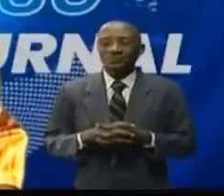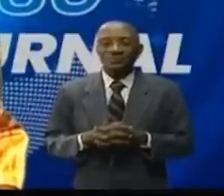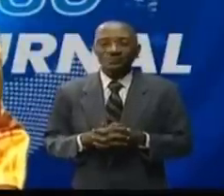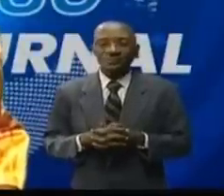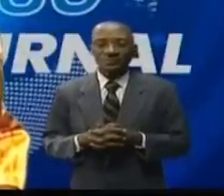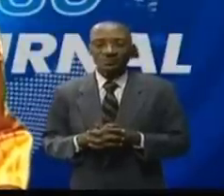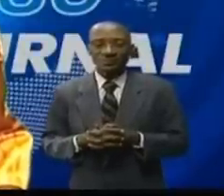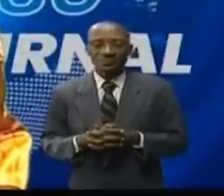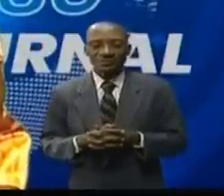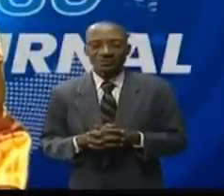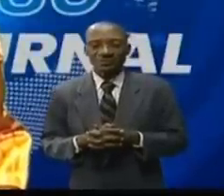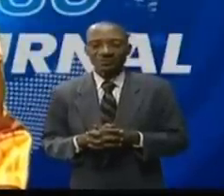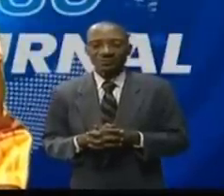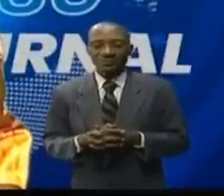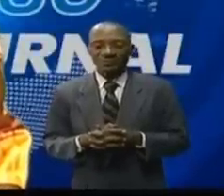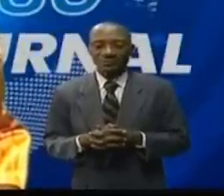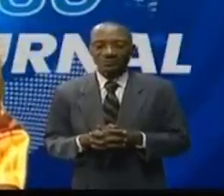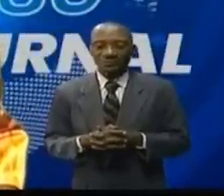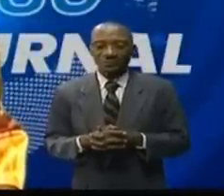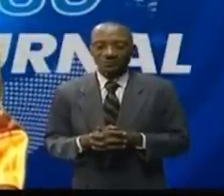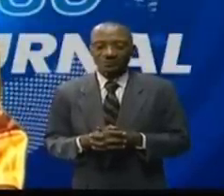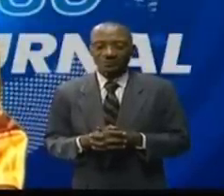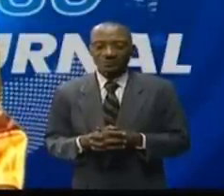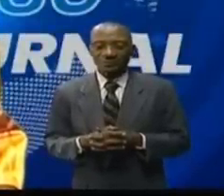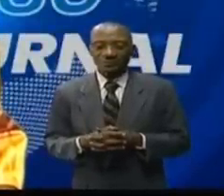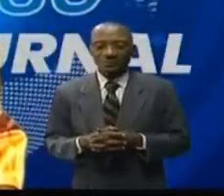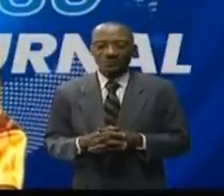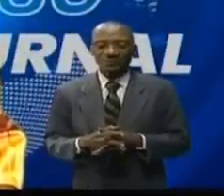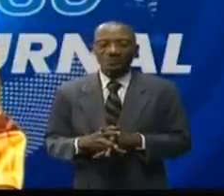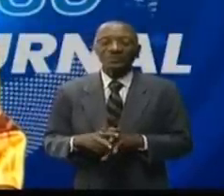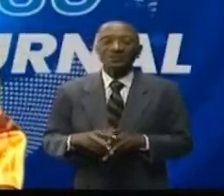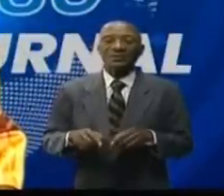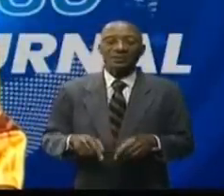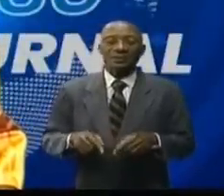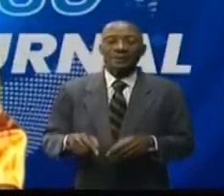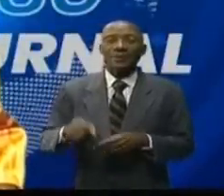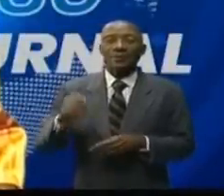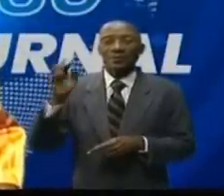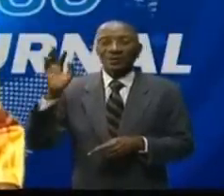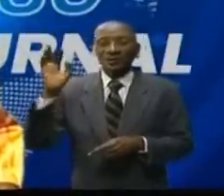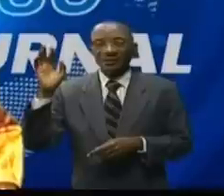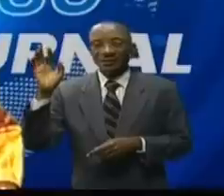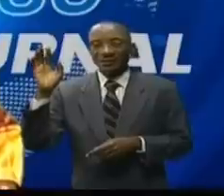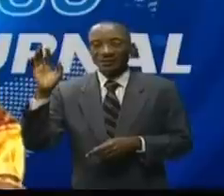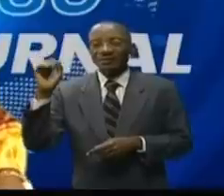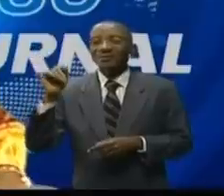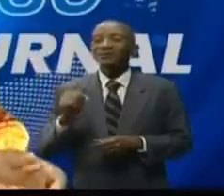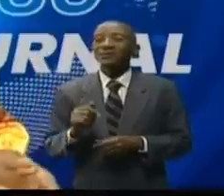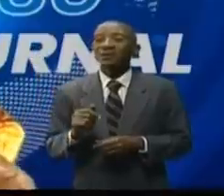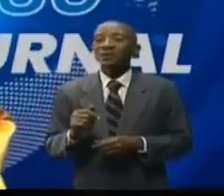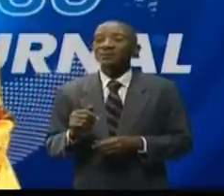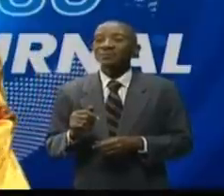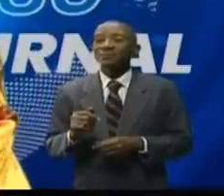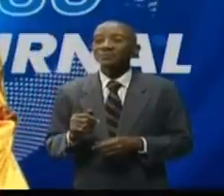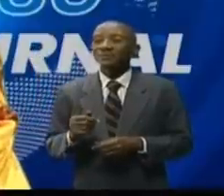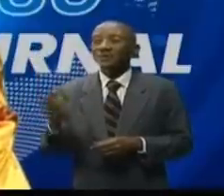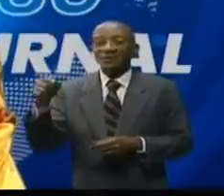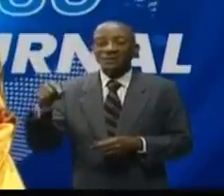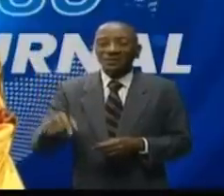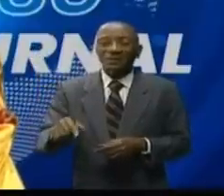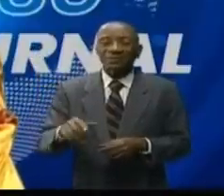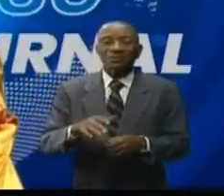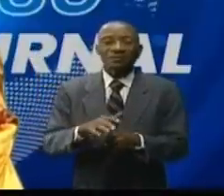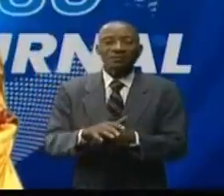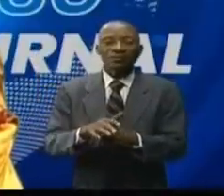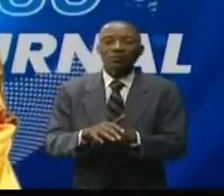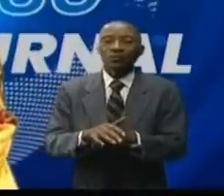Kinshasa Zéro Trou, un projet initié par le gouvernement de la République, évolue bien dans plusieurs artères de la capitale. Le constat a été fait par